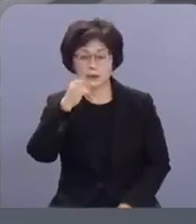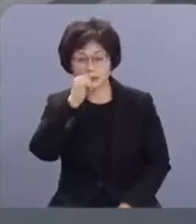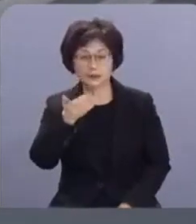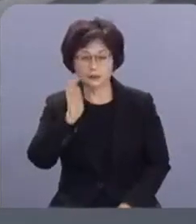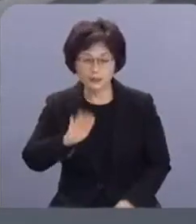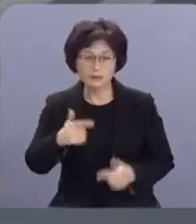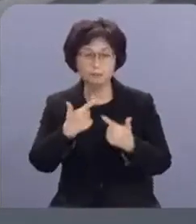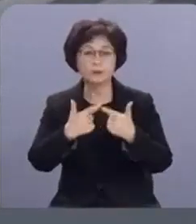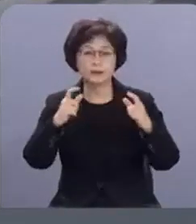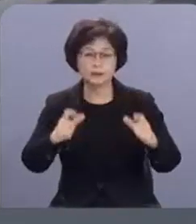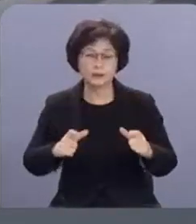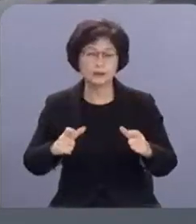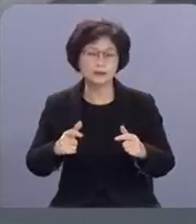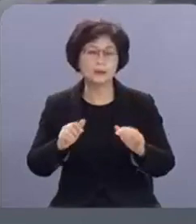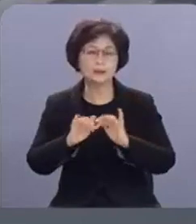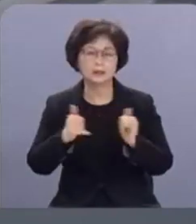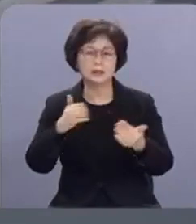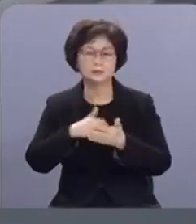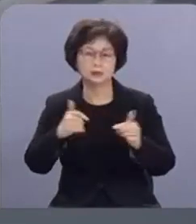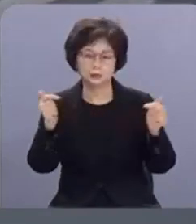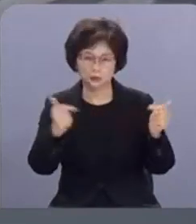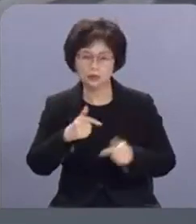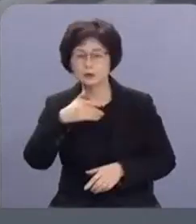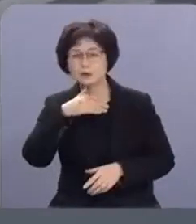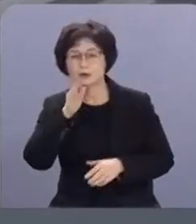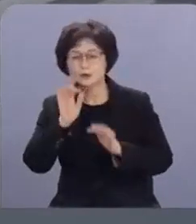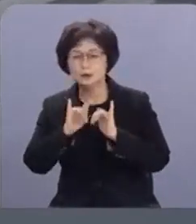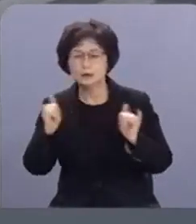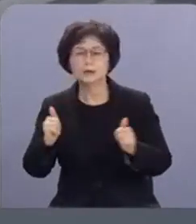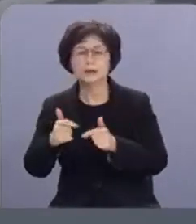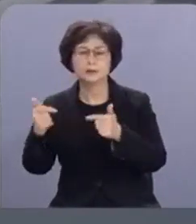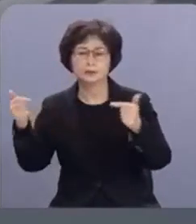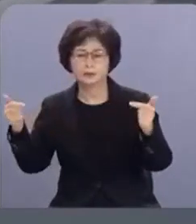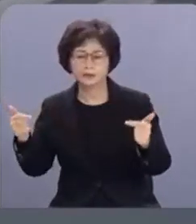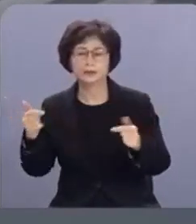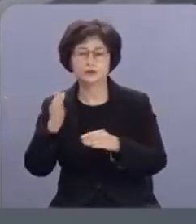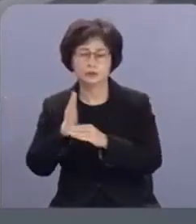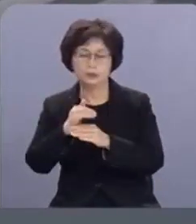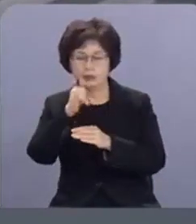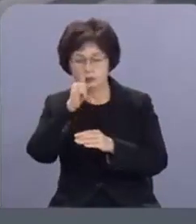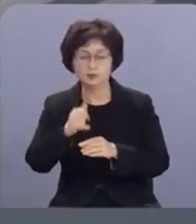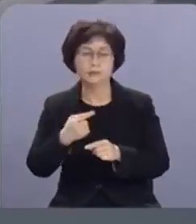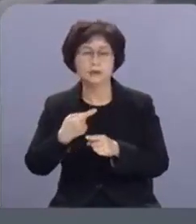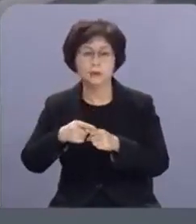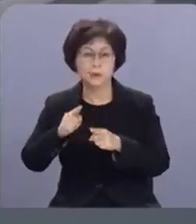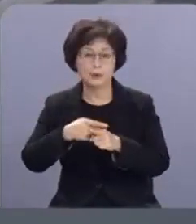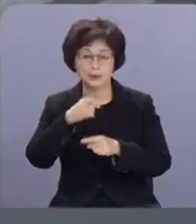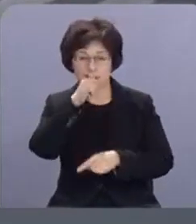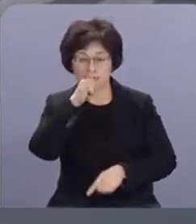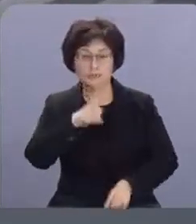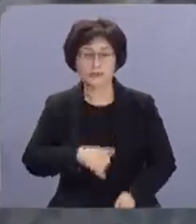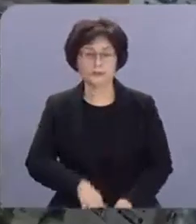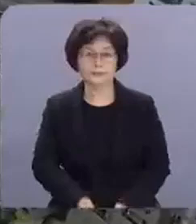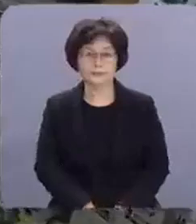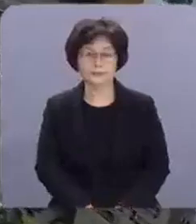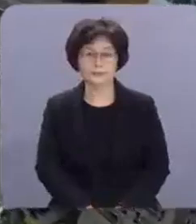무엇보다 부산의 인구 감소, 그리고 고령화와 맞닿아 있다는 분석입니다. 보도에 정민규 기자입니다.